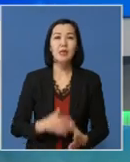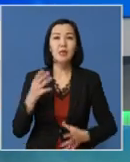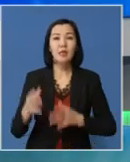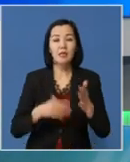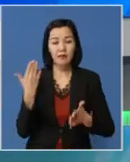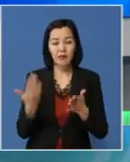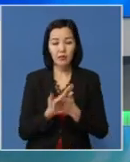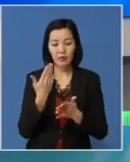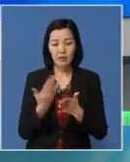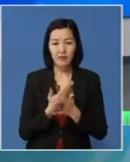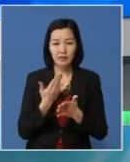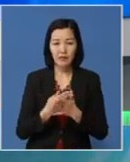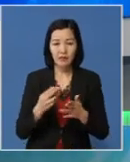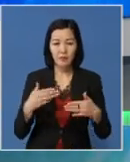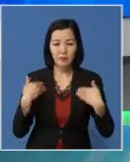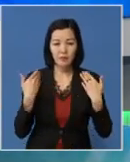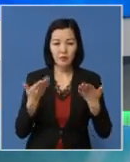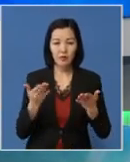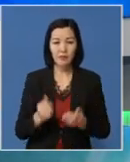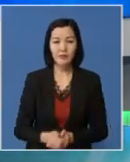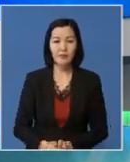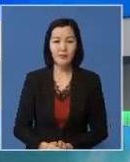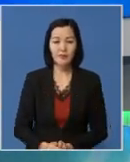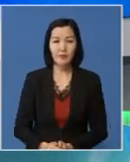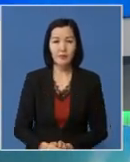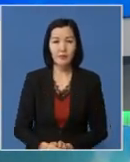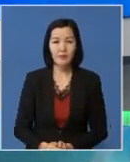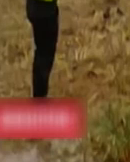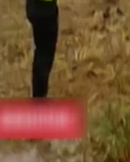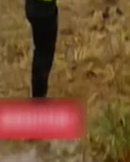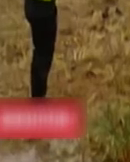Шартарапқа шолу жасасақ, ендігі кезек жаһан жаңалықтар топтамасында.